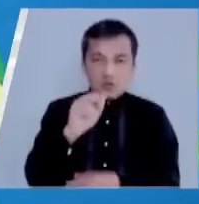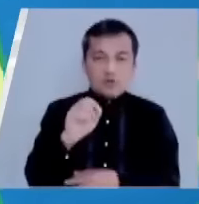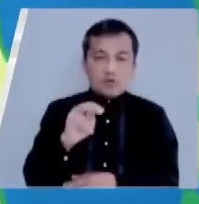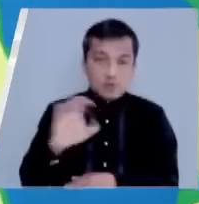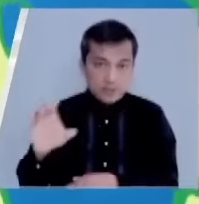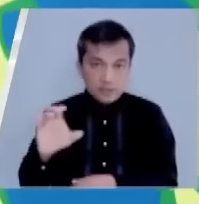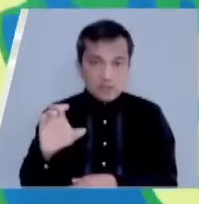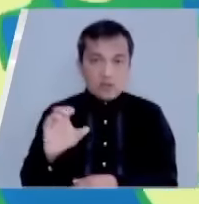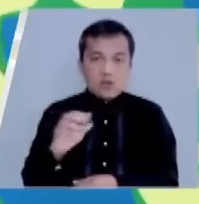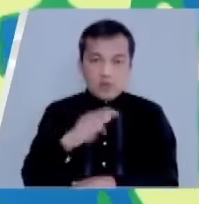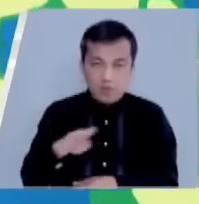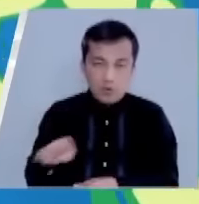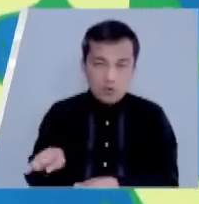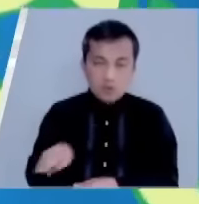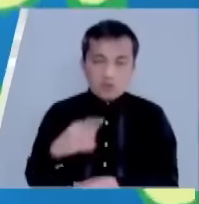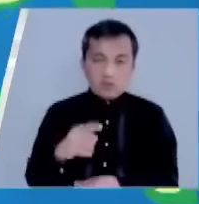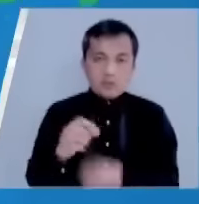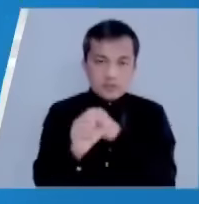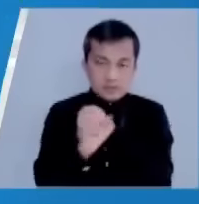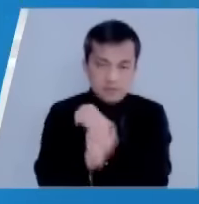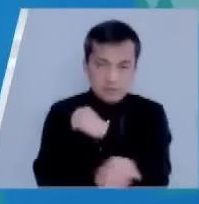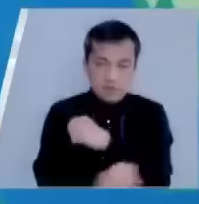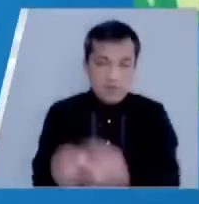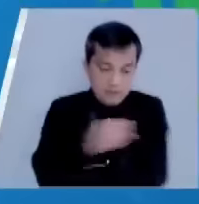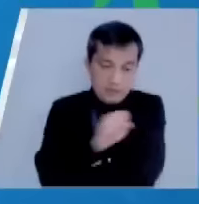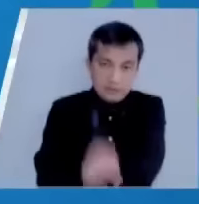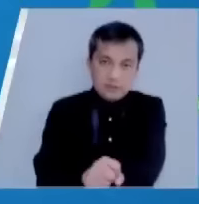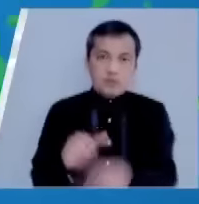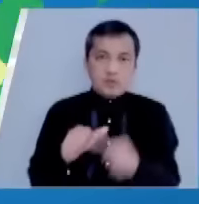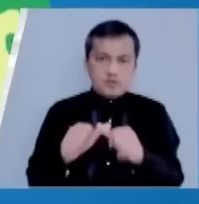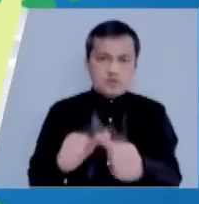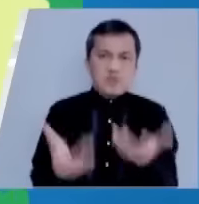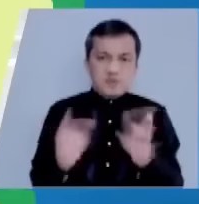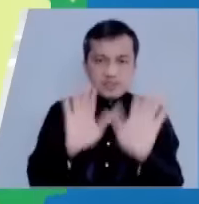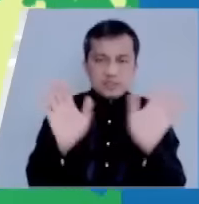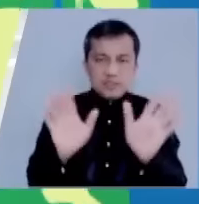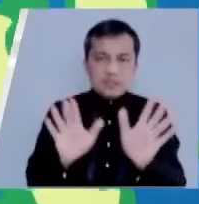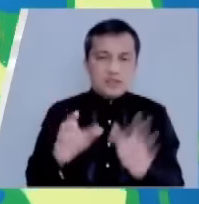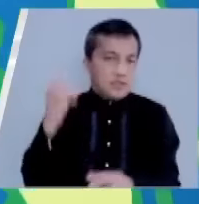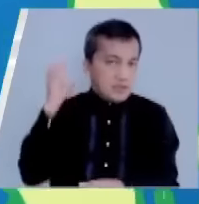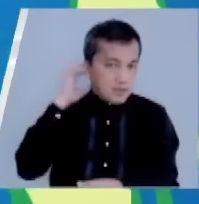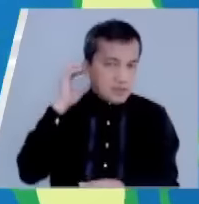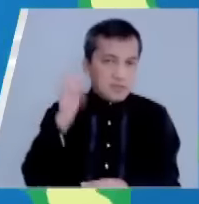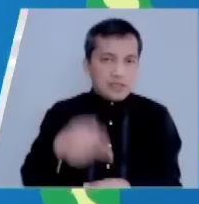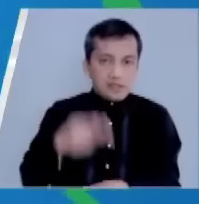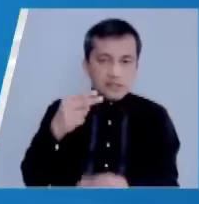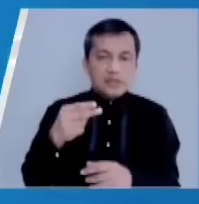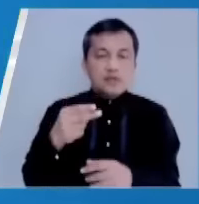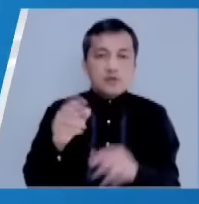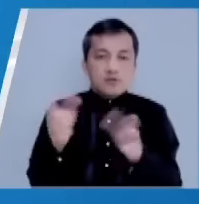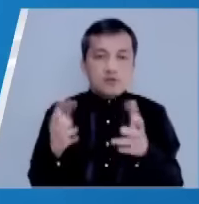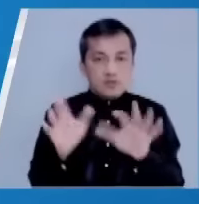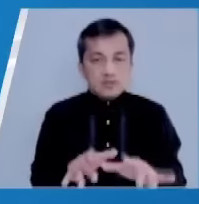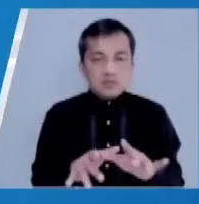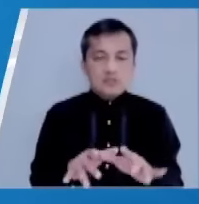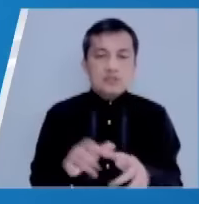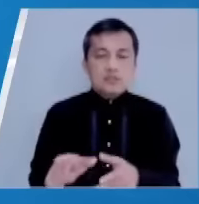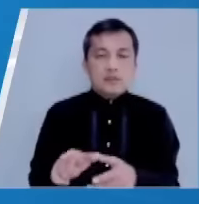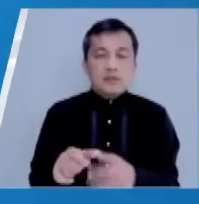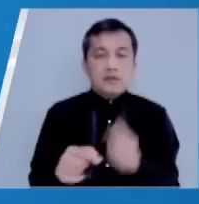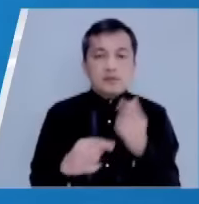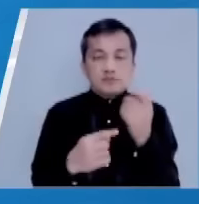niyang magpatuloy hanggang sa Linggo. Sa Mindanao, mataas din ang chance ng ulan sa Zamboanga Peninsula, Northern Mindanao at Caraga Region.